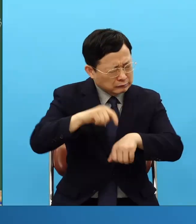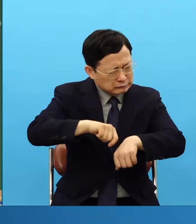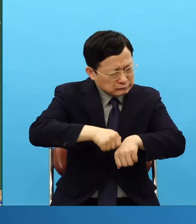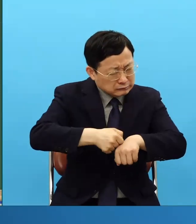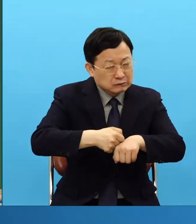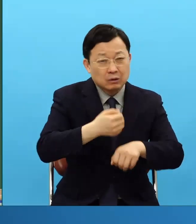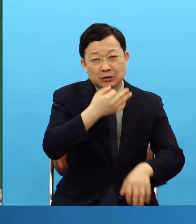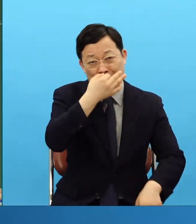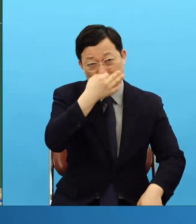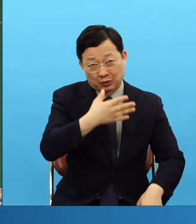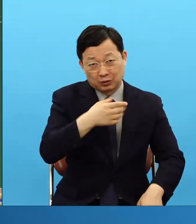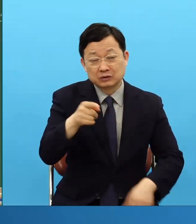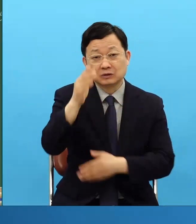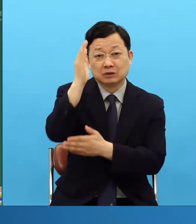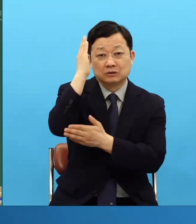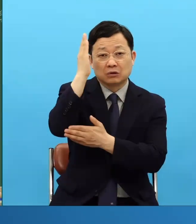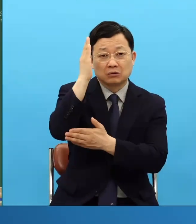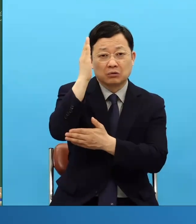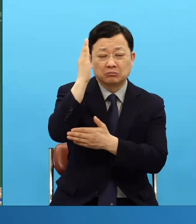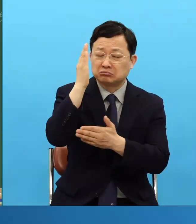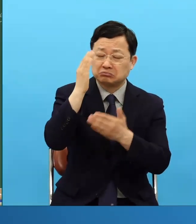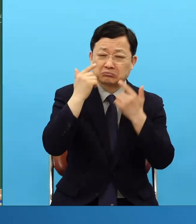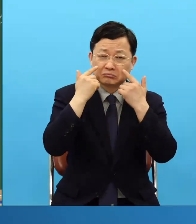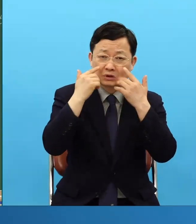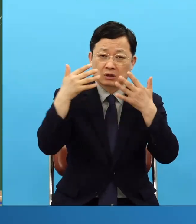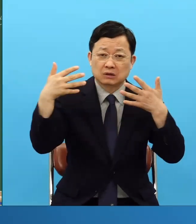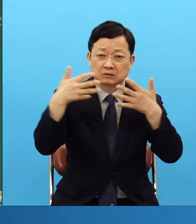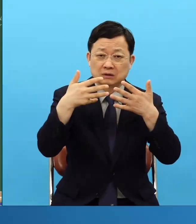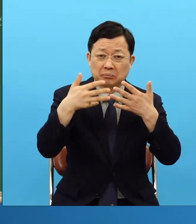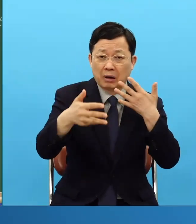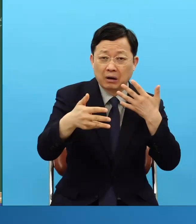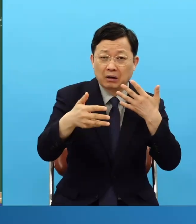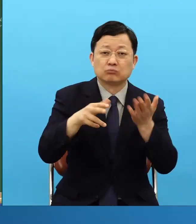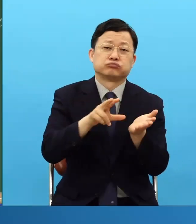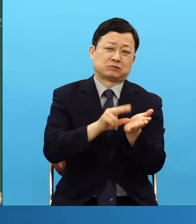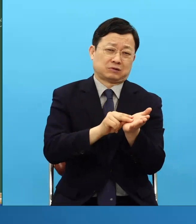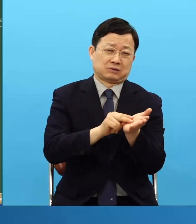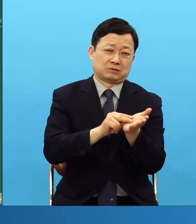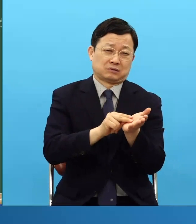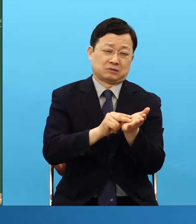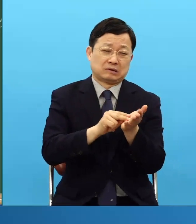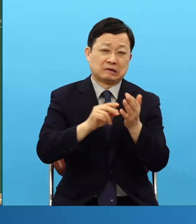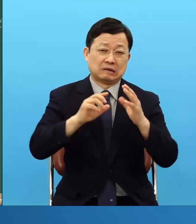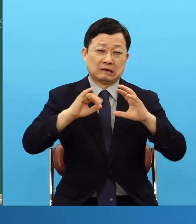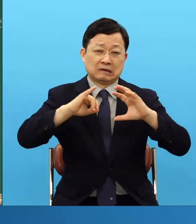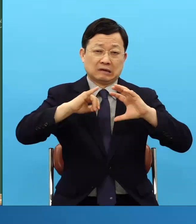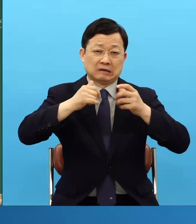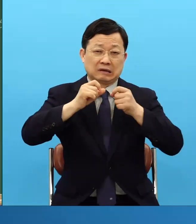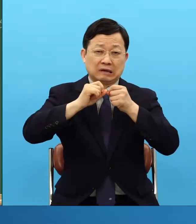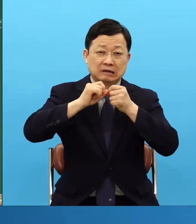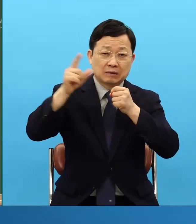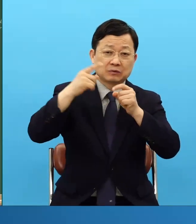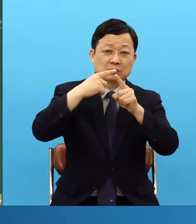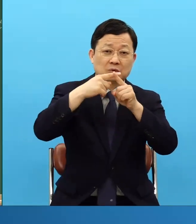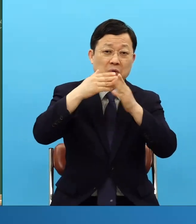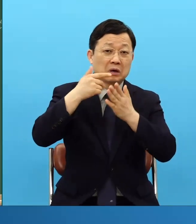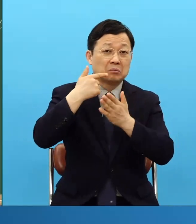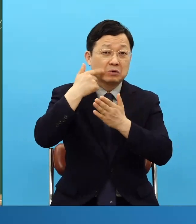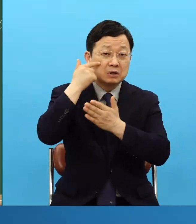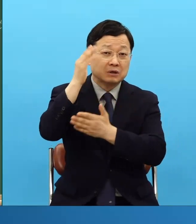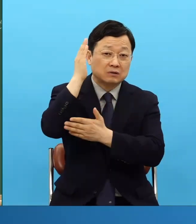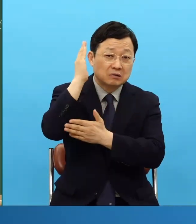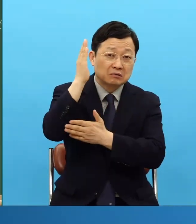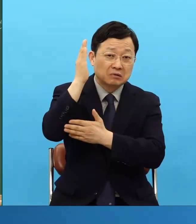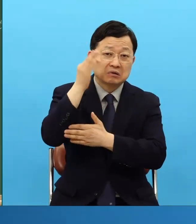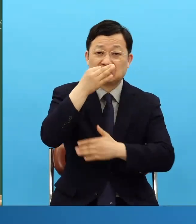설교는 정확하지도 않아요. And honest speaking, that sermon will not even be accurate. 아마 세계 대부분 교회 그럴 겁니다. I think probably the majority of the world churches